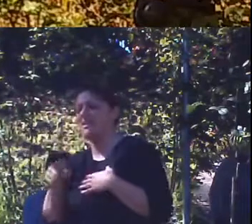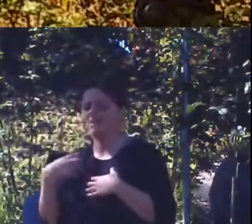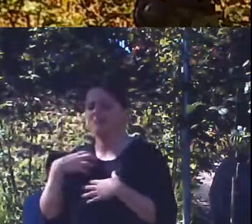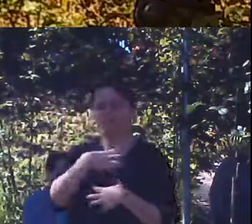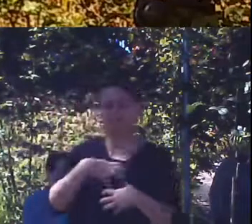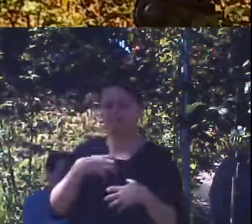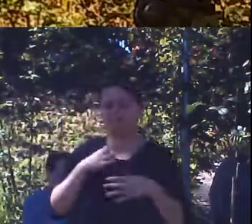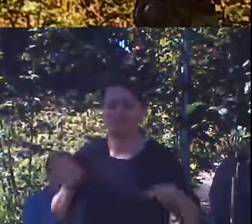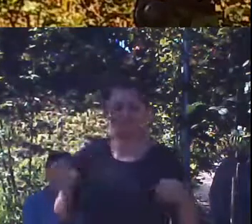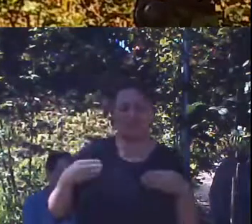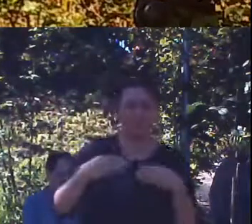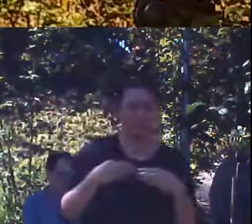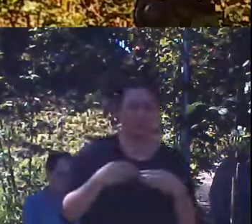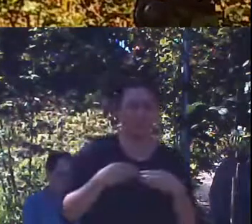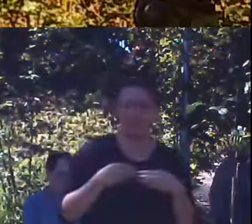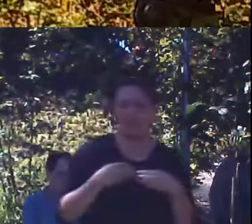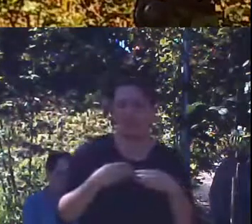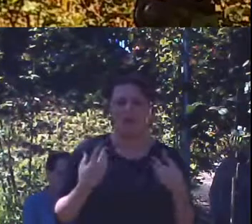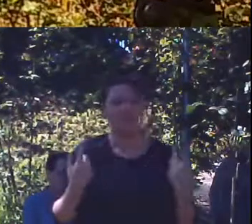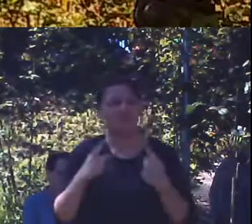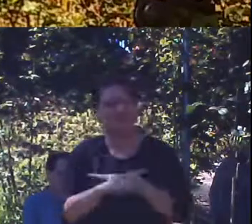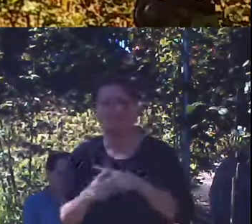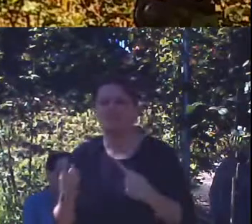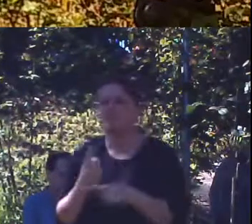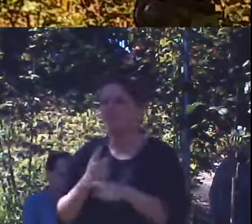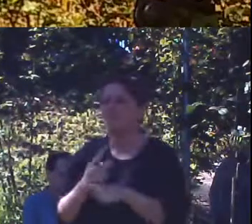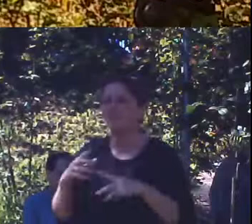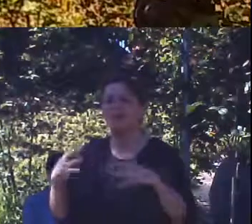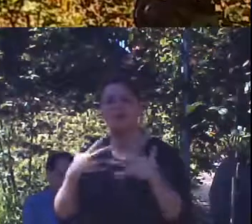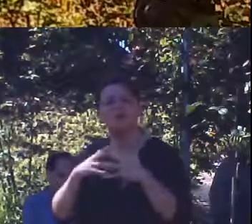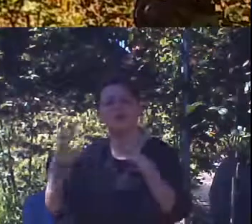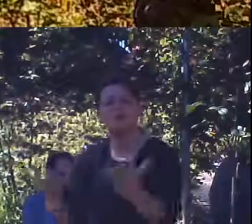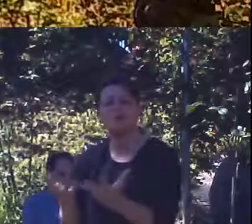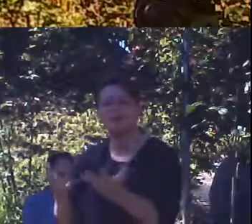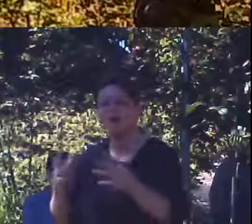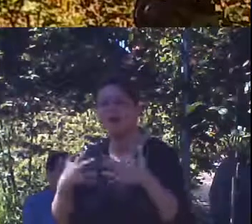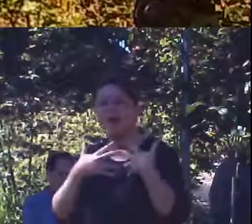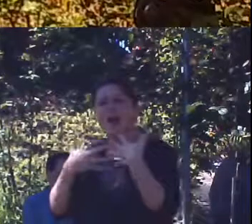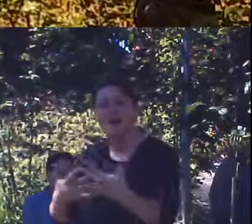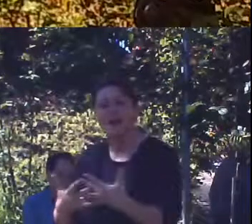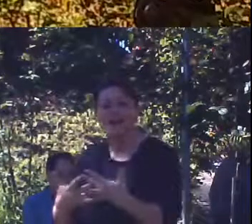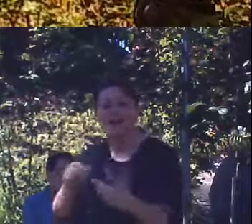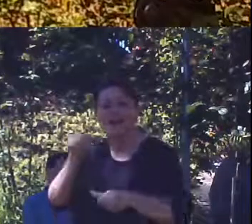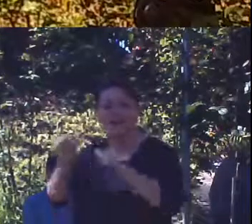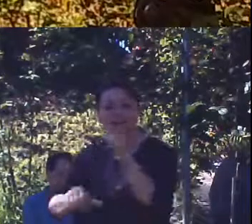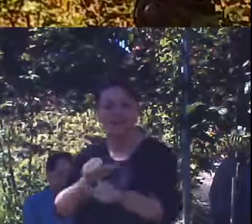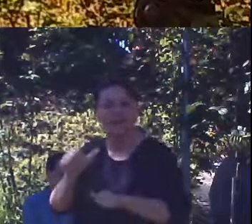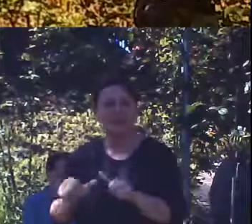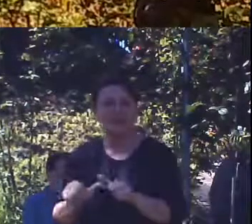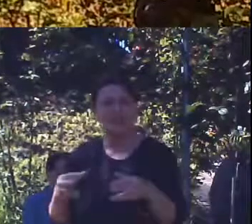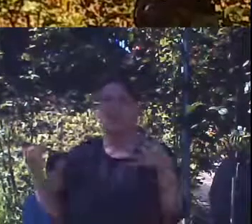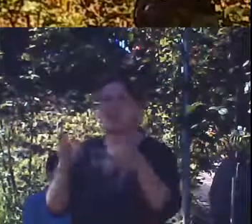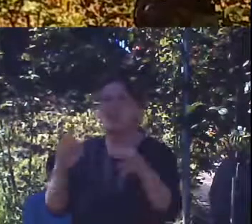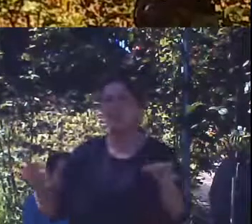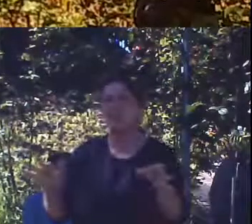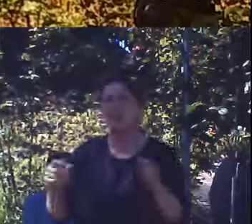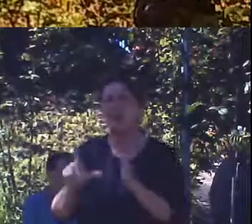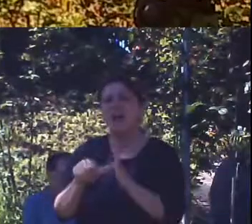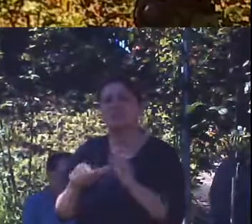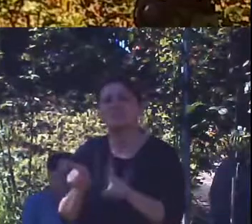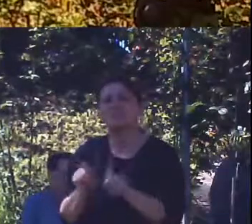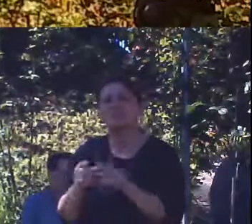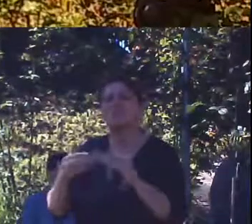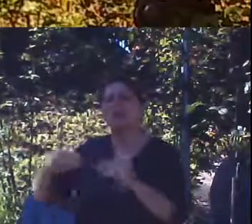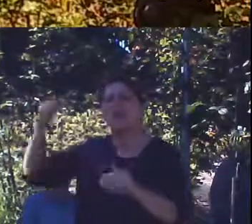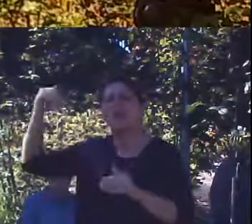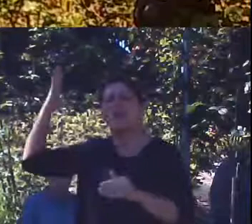per poterlo cambiare che cosa ci sta dietro l'espressione non è più come una volta non